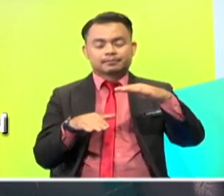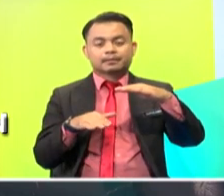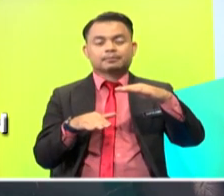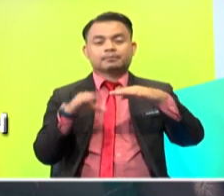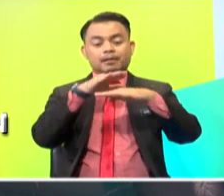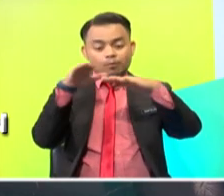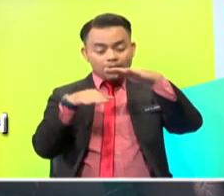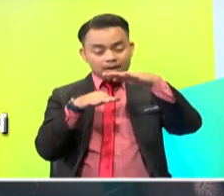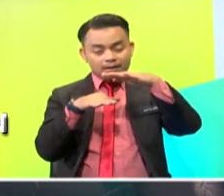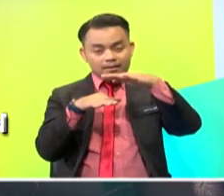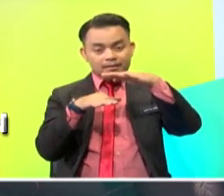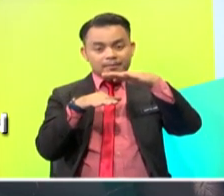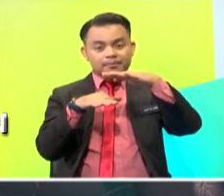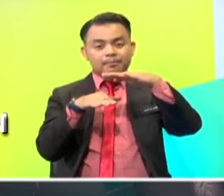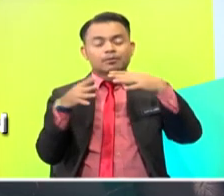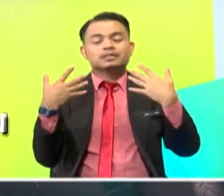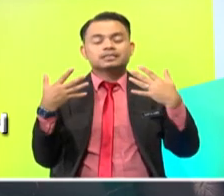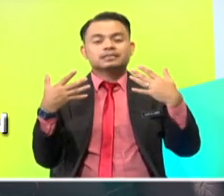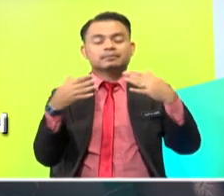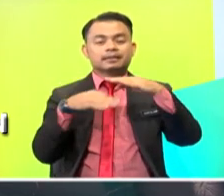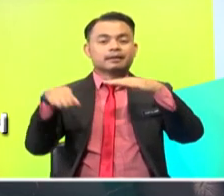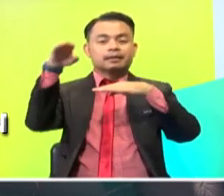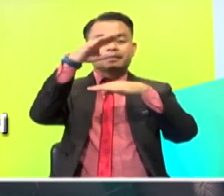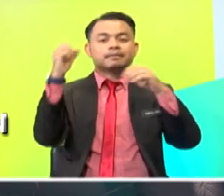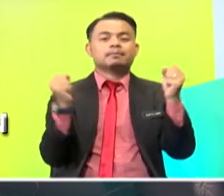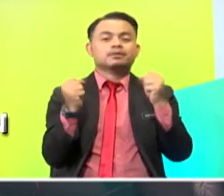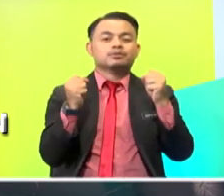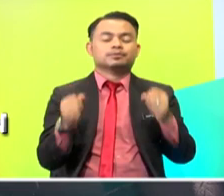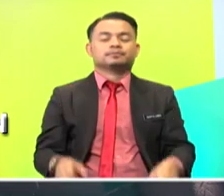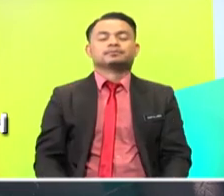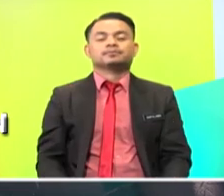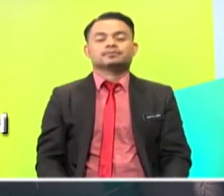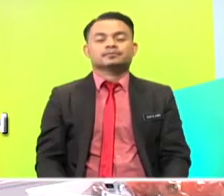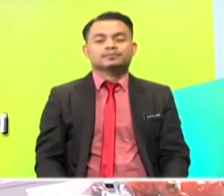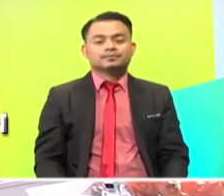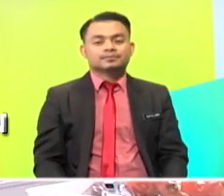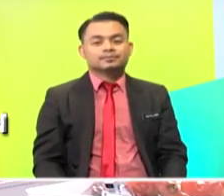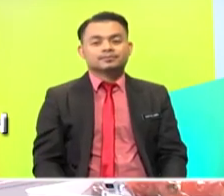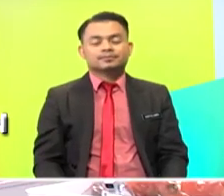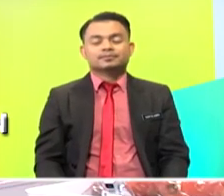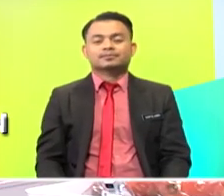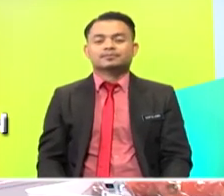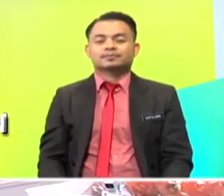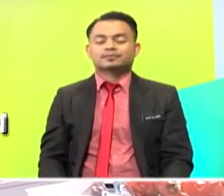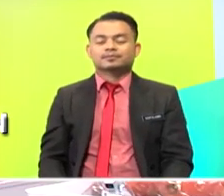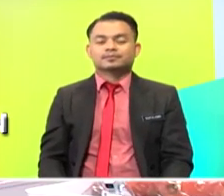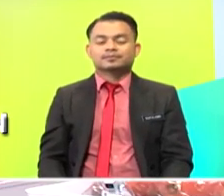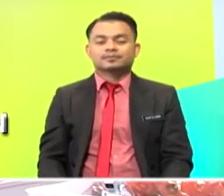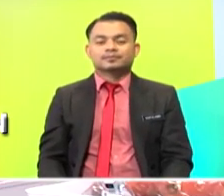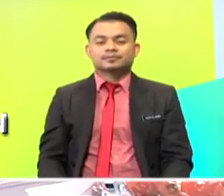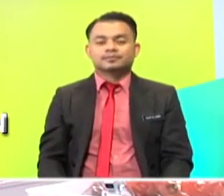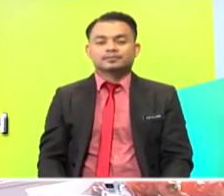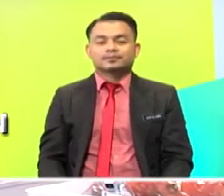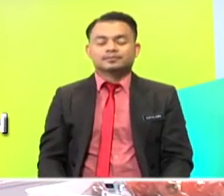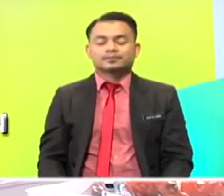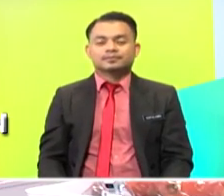atas kebahagiaan bekutu cego Ah lagi satu baru betul peti sejuk yahjud tapi tidak